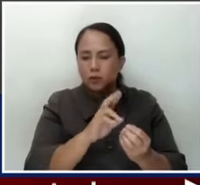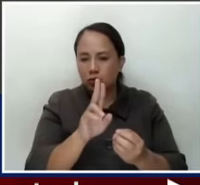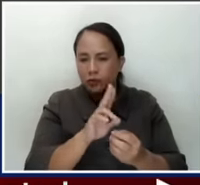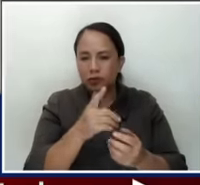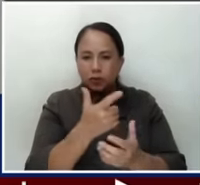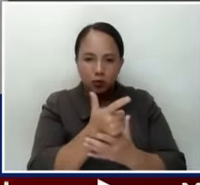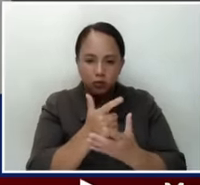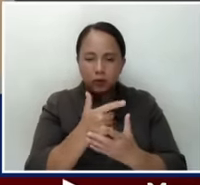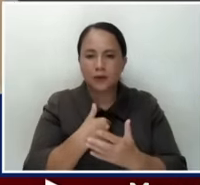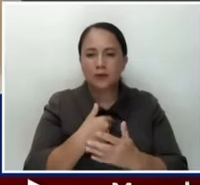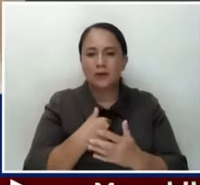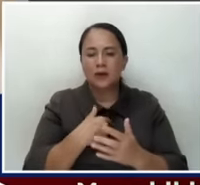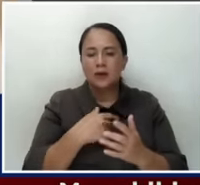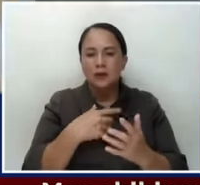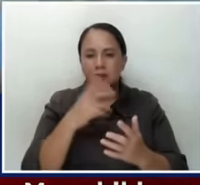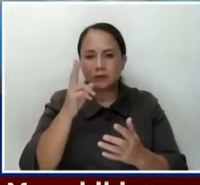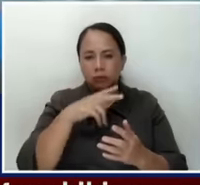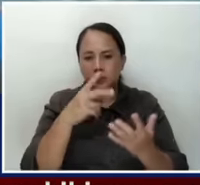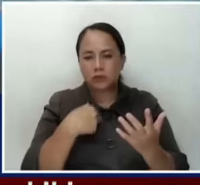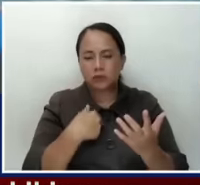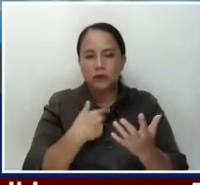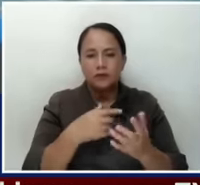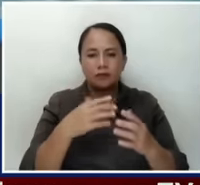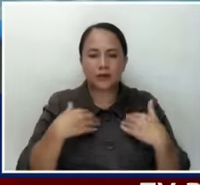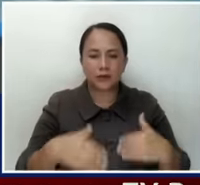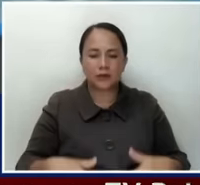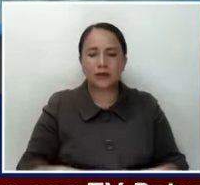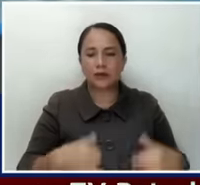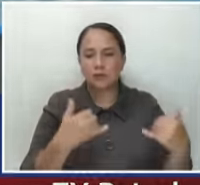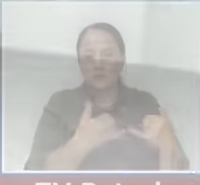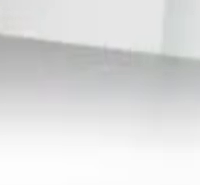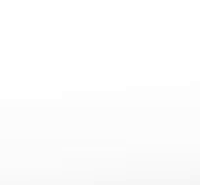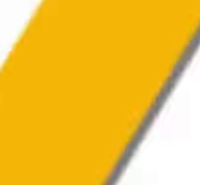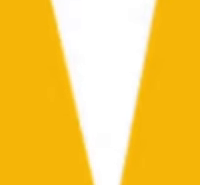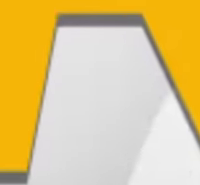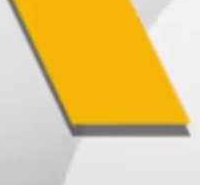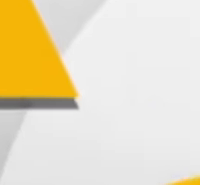imprudence resulting in physical injury.